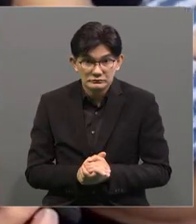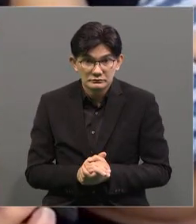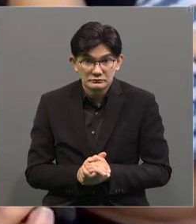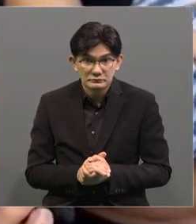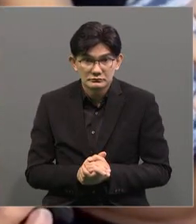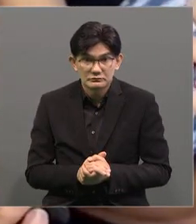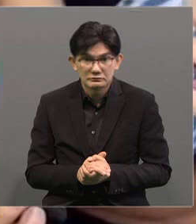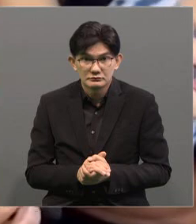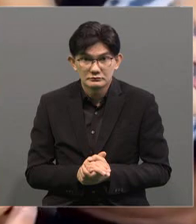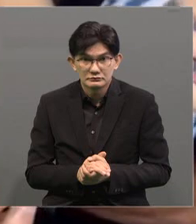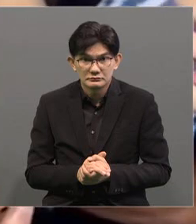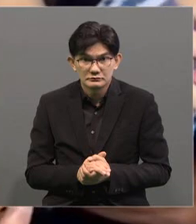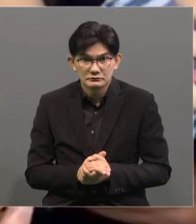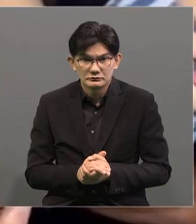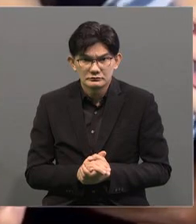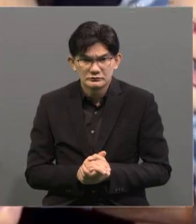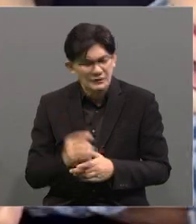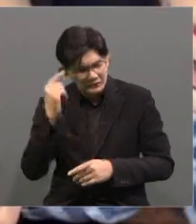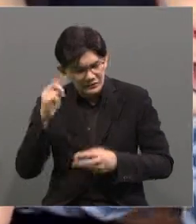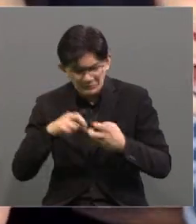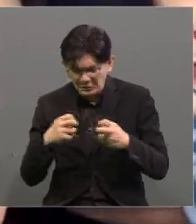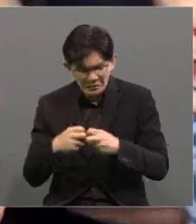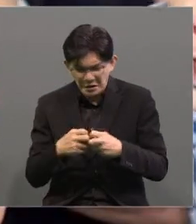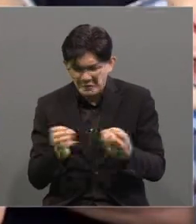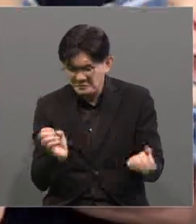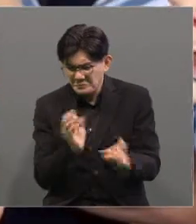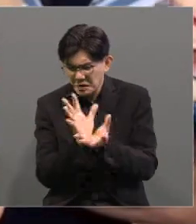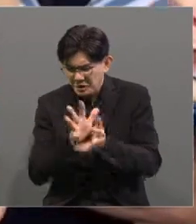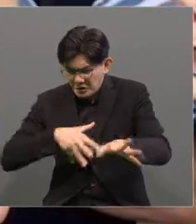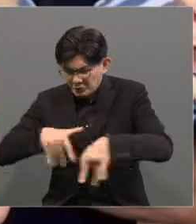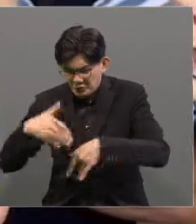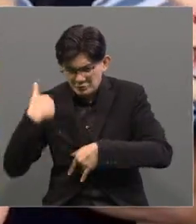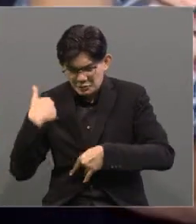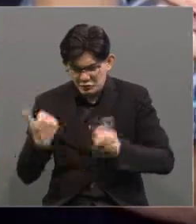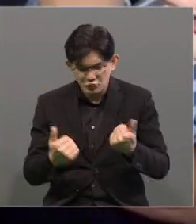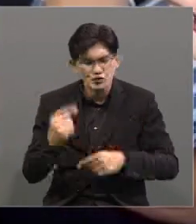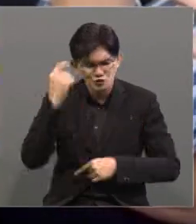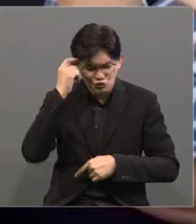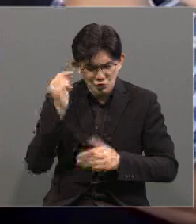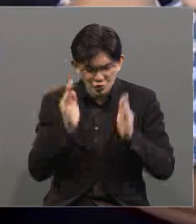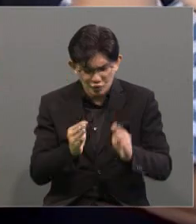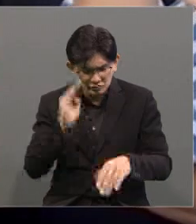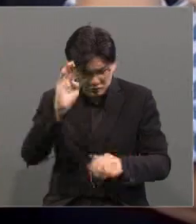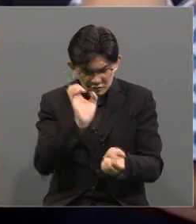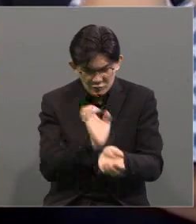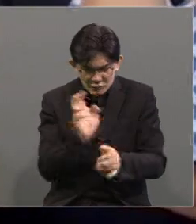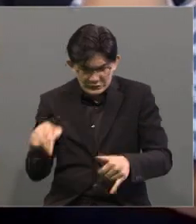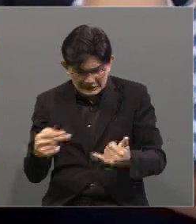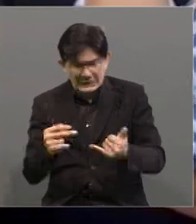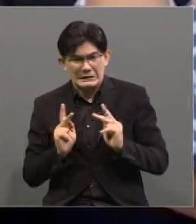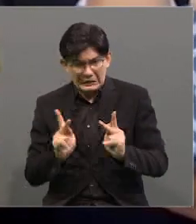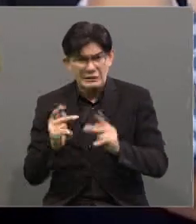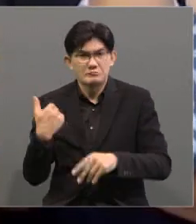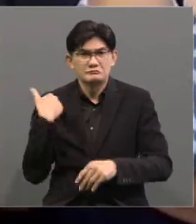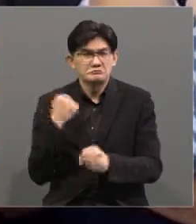เป็นภัยเพียงภัยทางต่อพี่น้องประชาชนจริงๆนี่ขนาดรู้ทั้งรู้ว่าเป็นเจ้าหน้าที่ตำรวจโดนทั้งหมด5นัดนะครับซึ่งถือว่าอุกอ